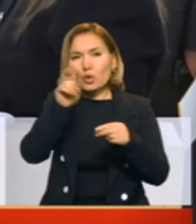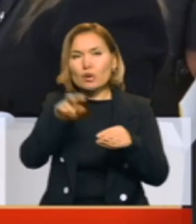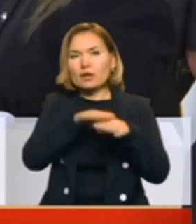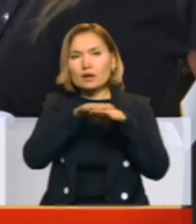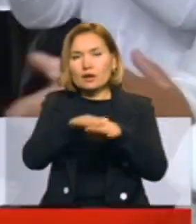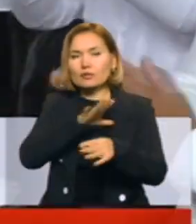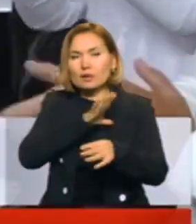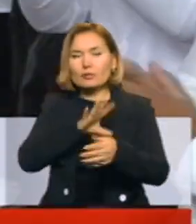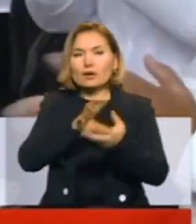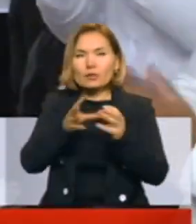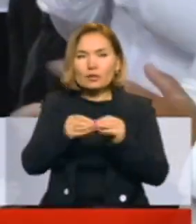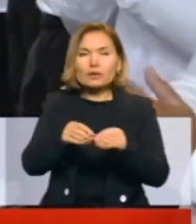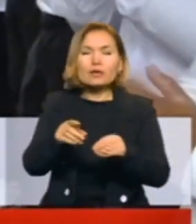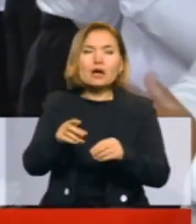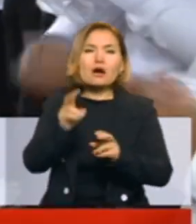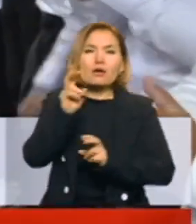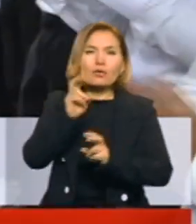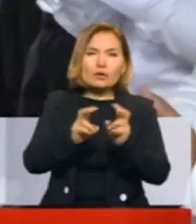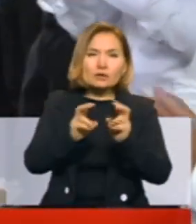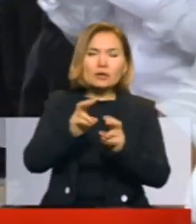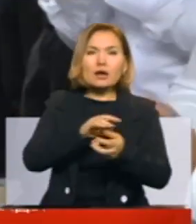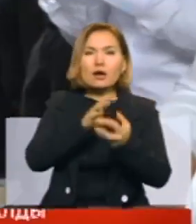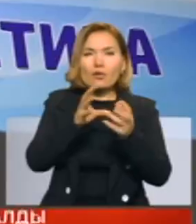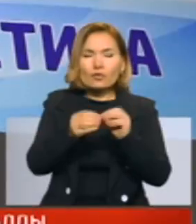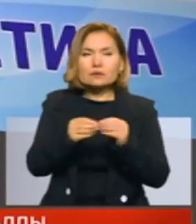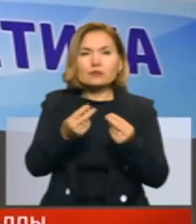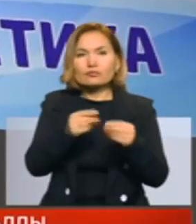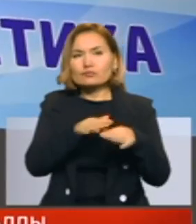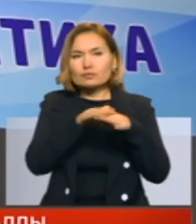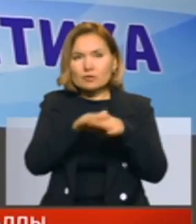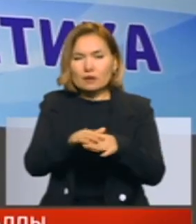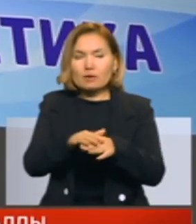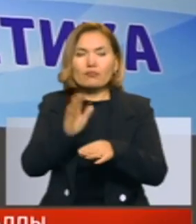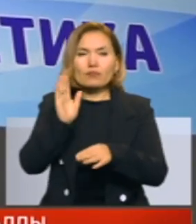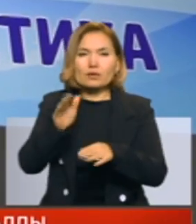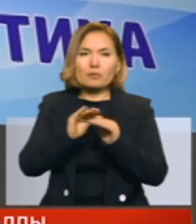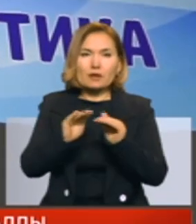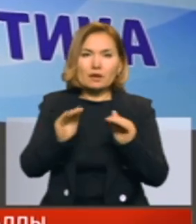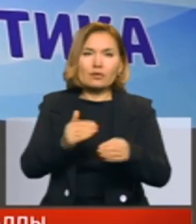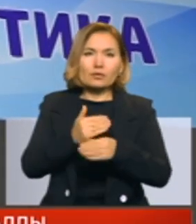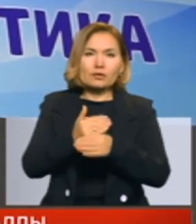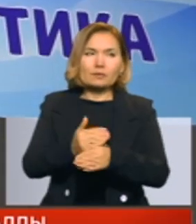алдағы уақытта да жалғасын таппақ. Жандос Темірғали, Өнербек Жаңабай, Қазақстан ұлттық телеарнасы, Атырау.